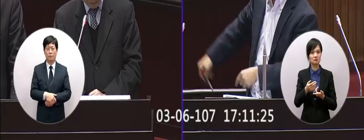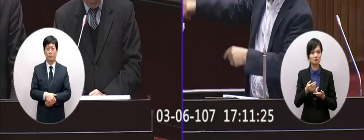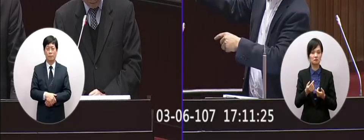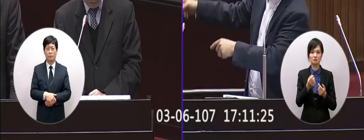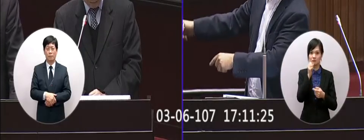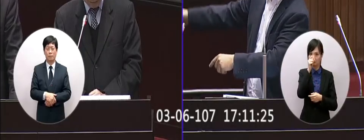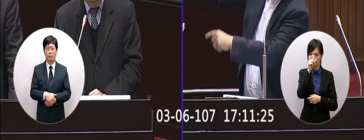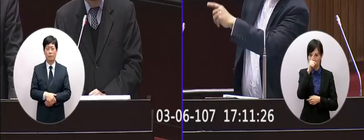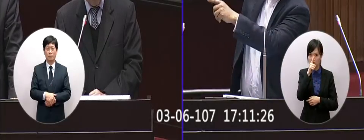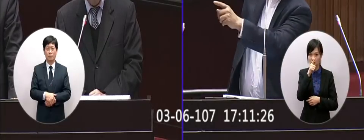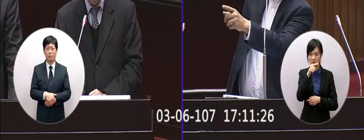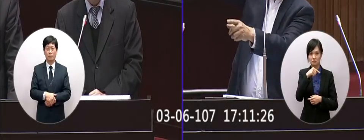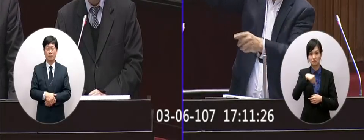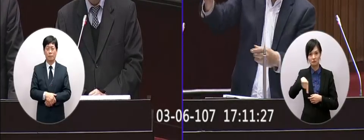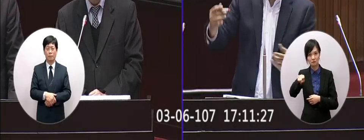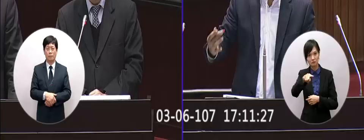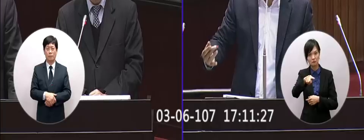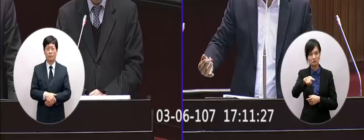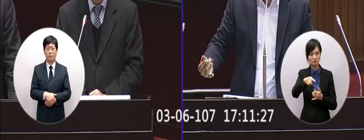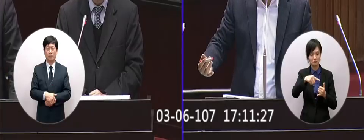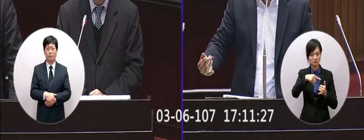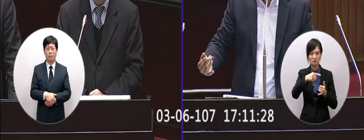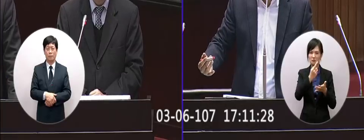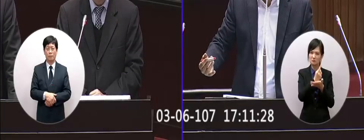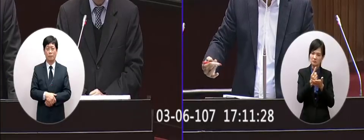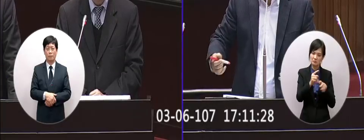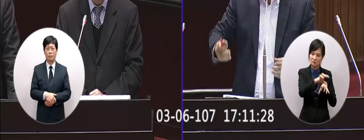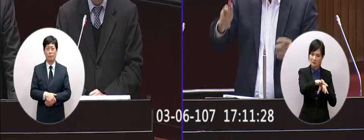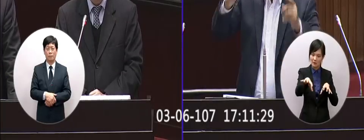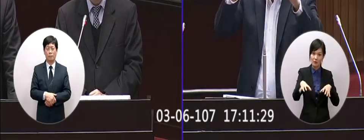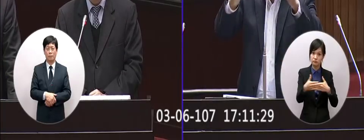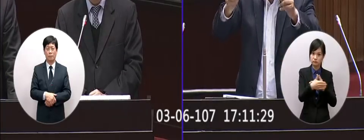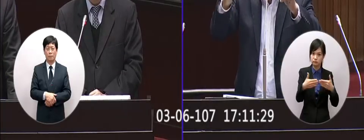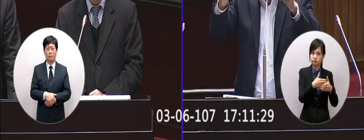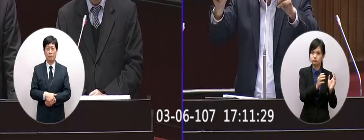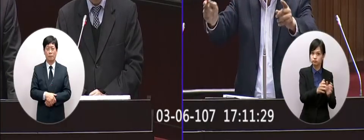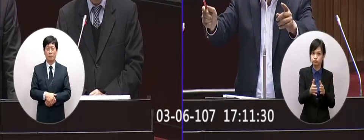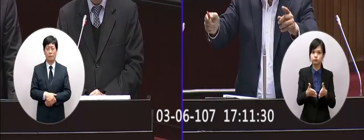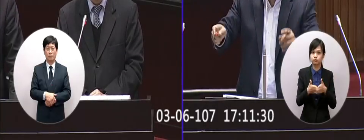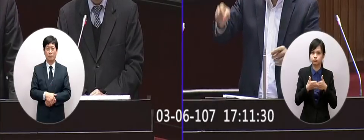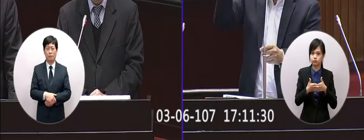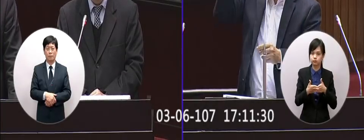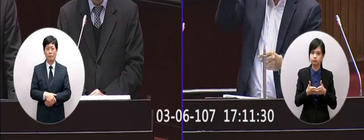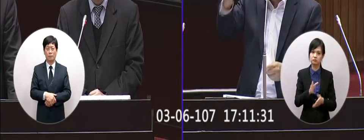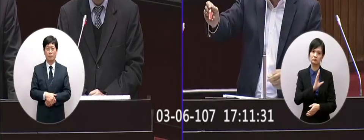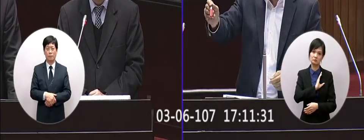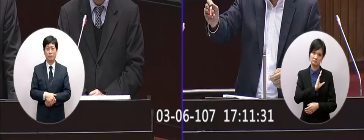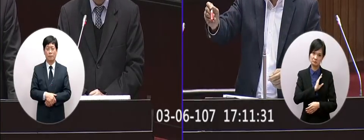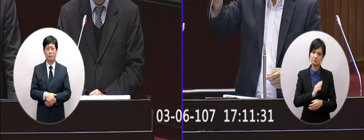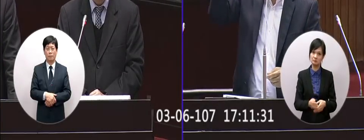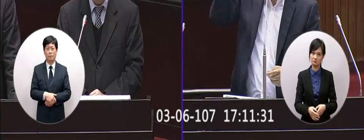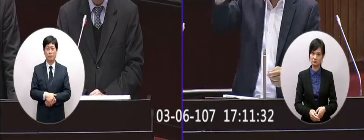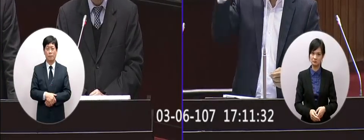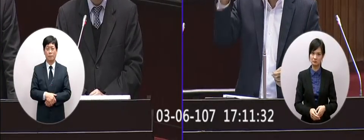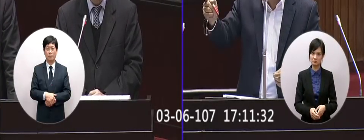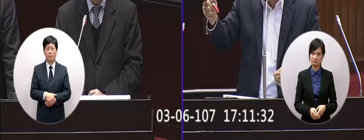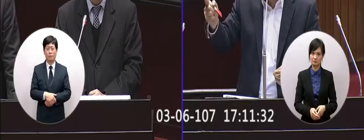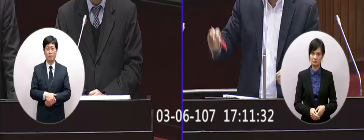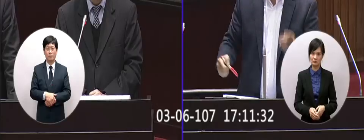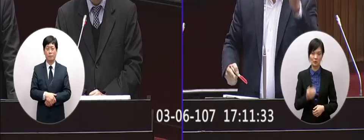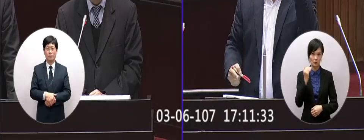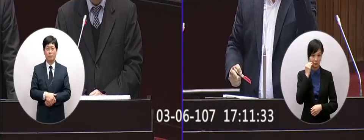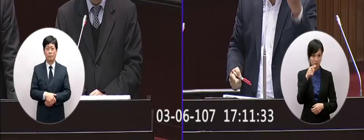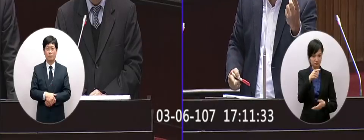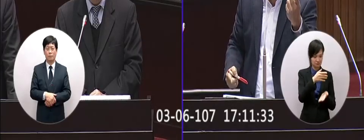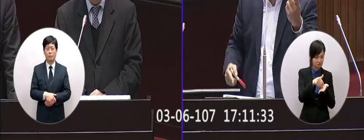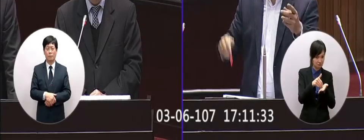南啊，一个来到屏东，去到台东、到花莲，嘛是交通建设啊。一加一哦，你即摆去啊，伊才算算一千盖，